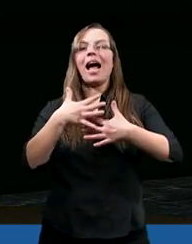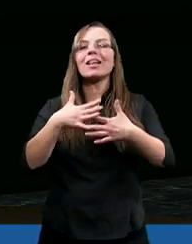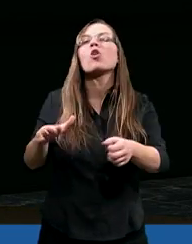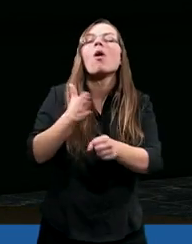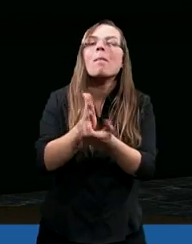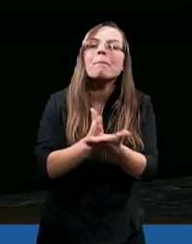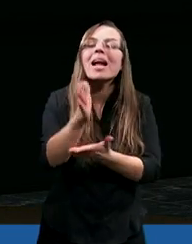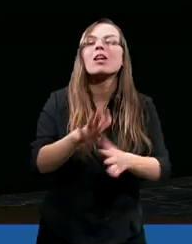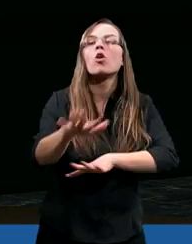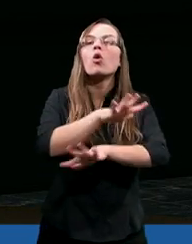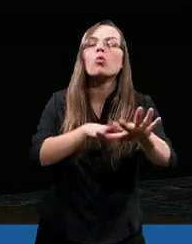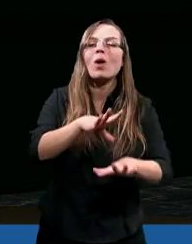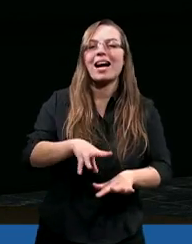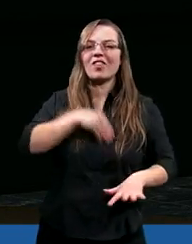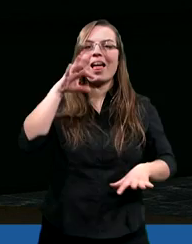Ducha Świętego.